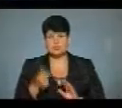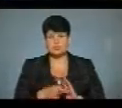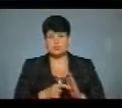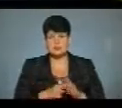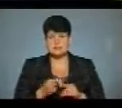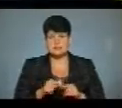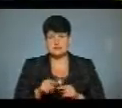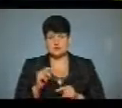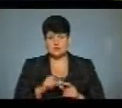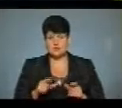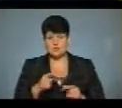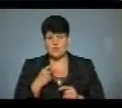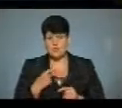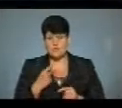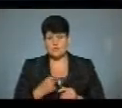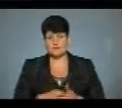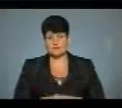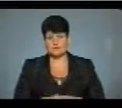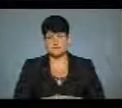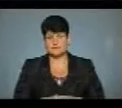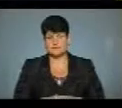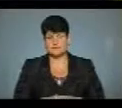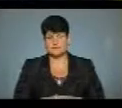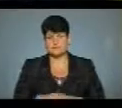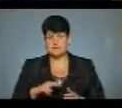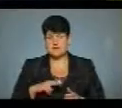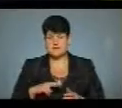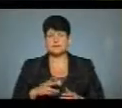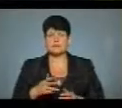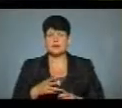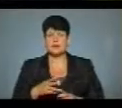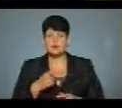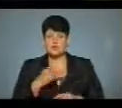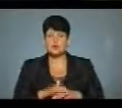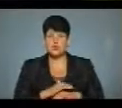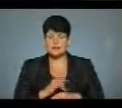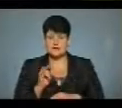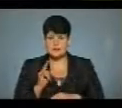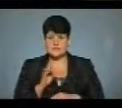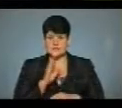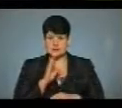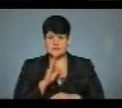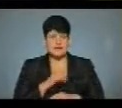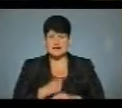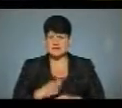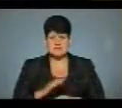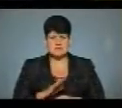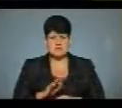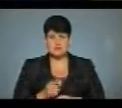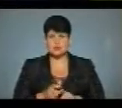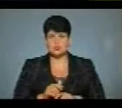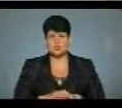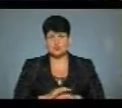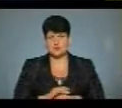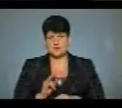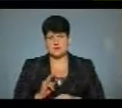класі цієї школи, каже Анатолій Комуніцький. Вона дуже хороша дитина, добра дитина, вона не зла, дуже добра